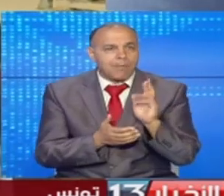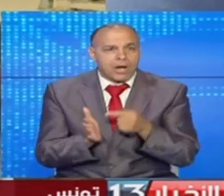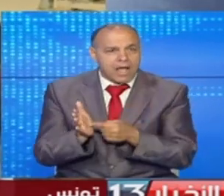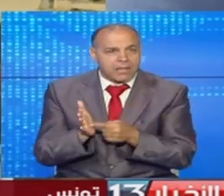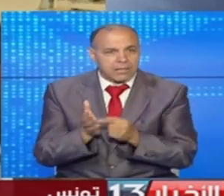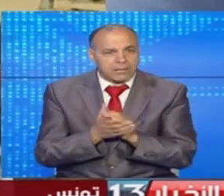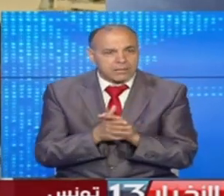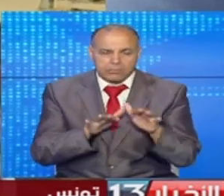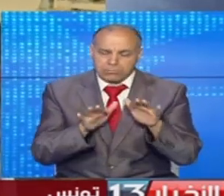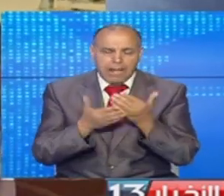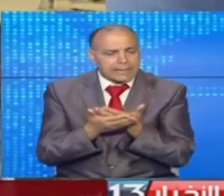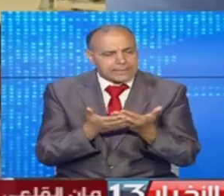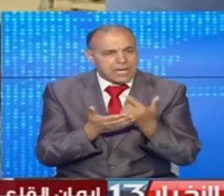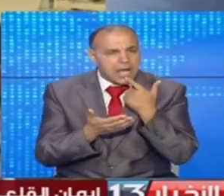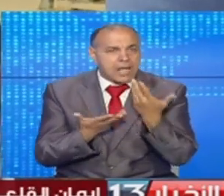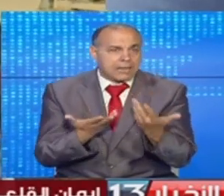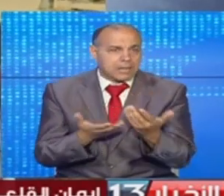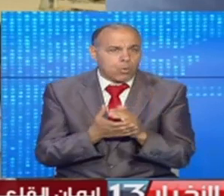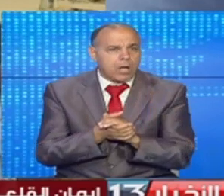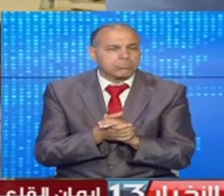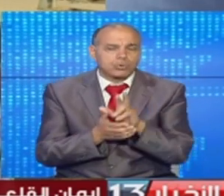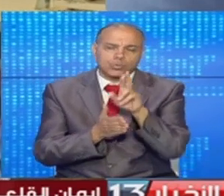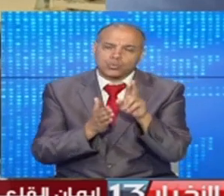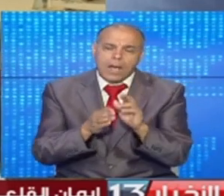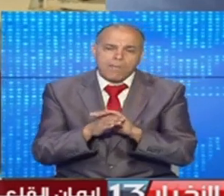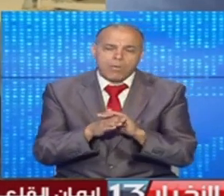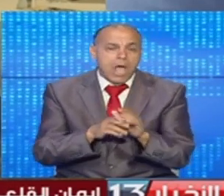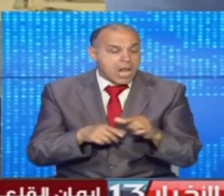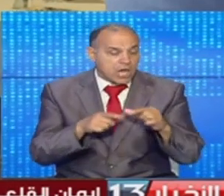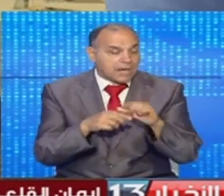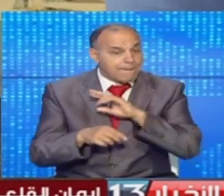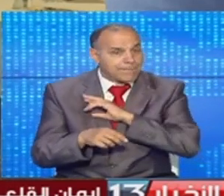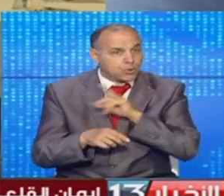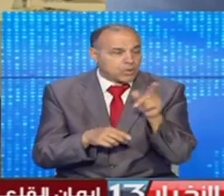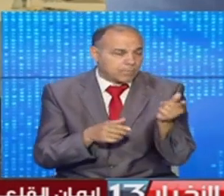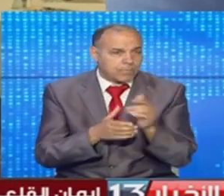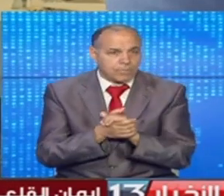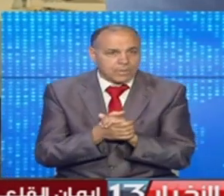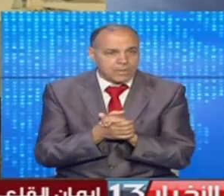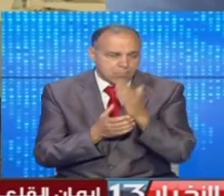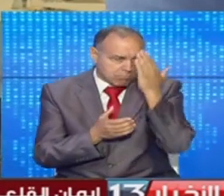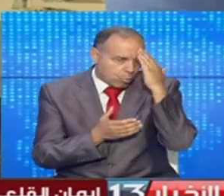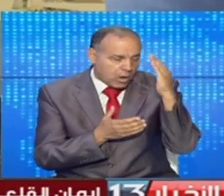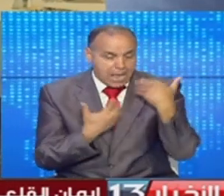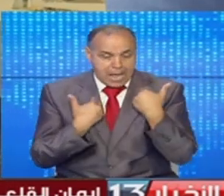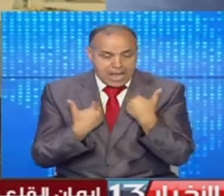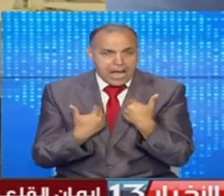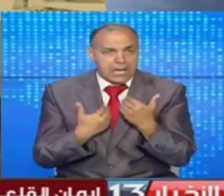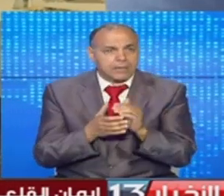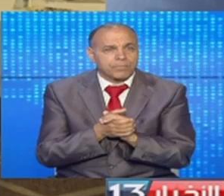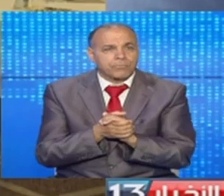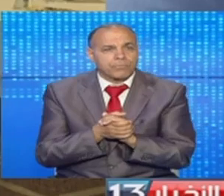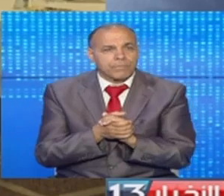التقرير هذا وفق صياغة الإجراءات المبسطة تلقينا قائمة من المسائل اللي تحب اللجنة المعنية بسيداو معرفتها، ونحن